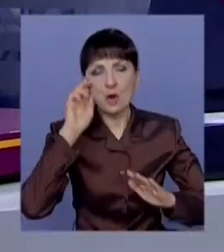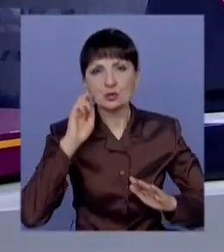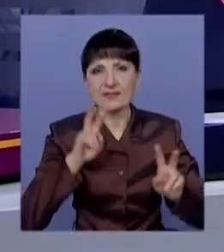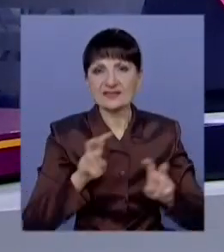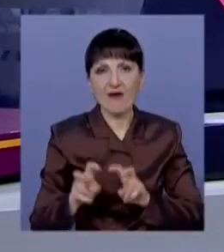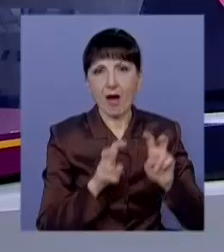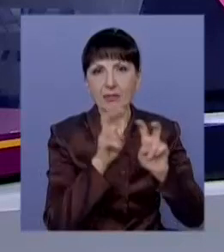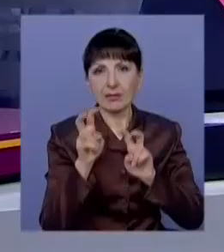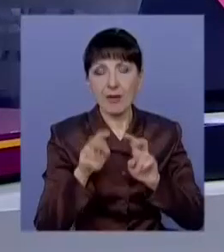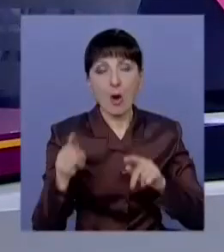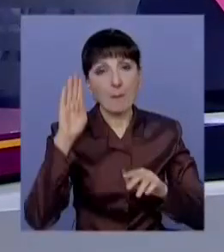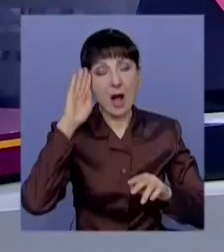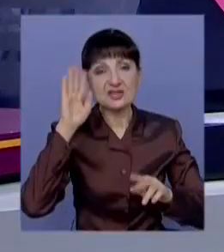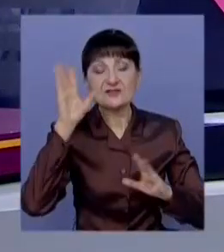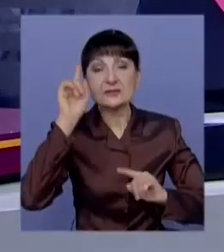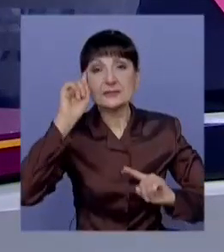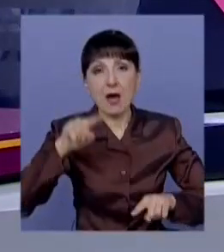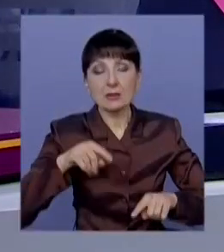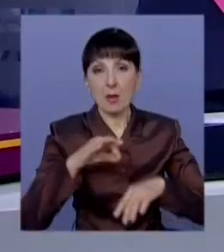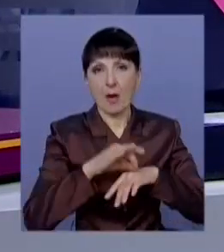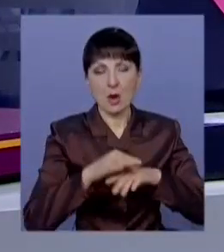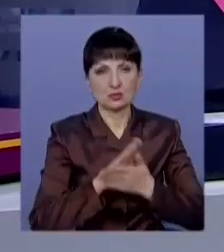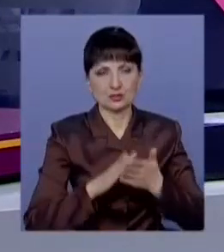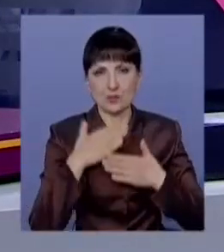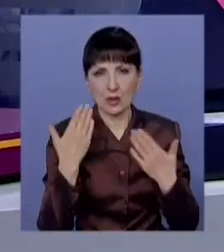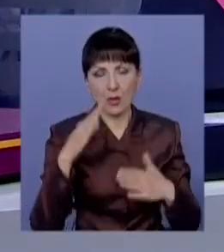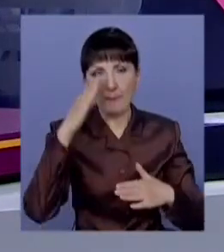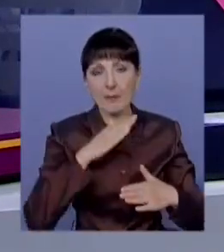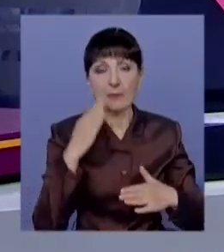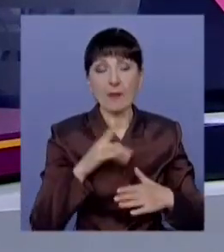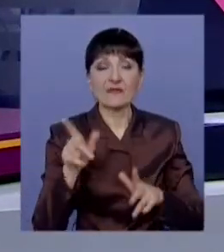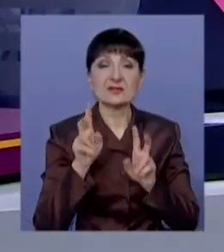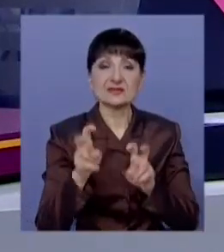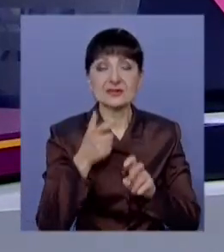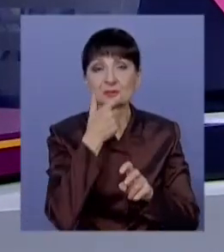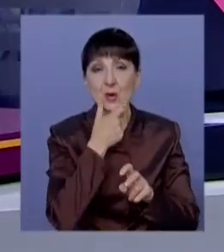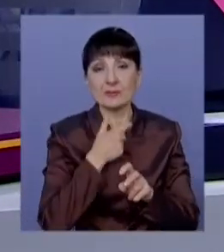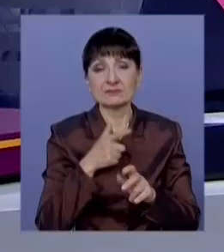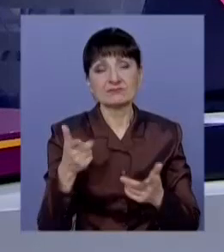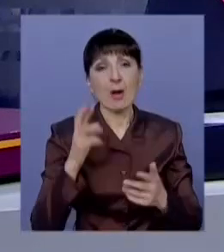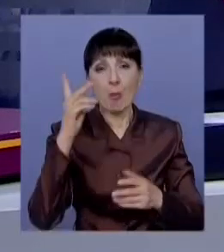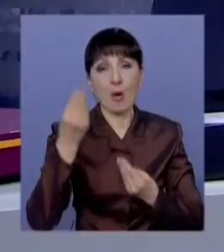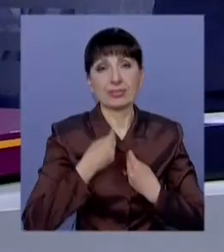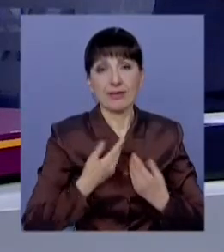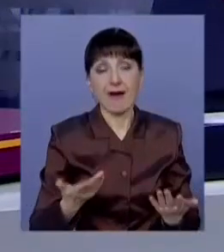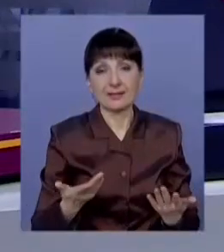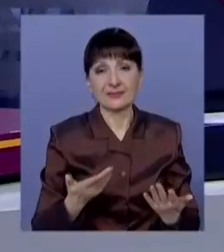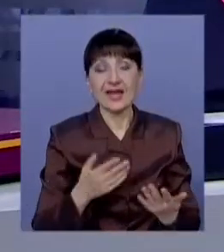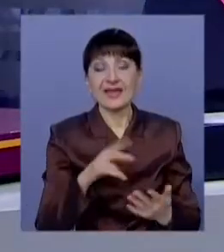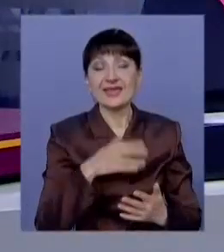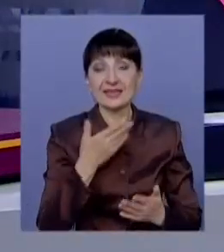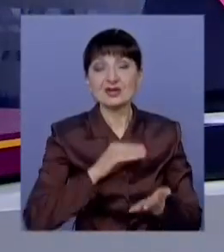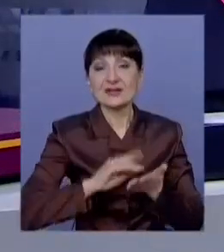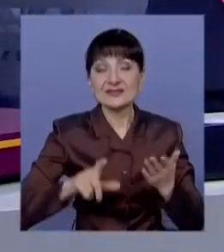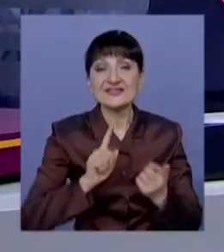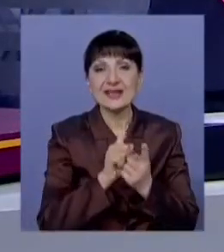то, что всезнающий школьник не страдает никаким синдромом, а родители скромно называют его ребенком от Бога. Мира Альжанова встретилась с